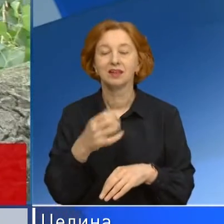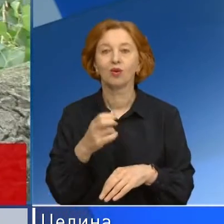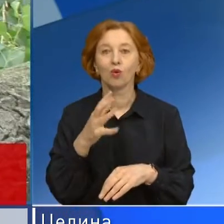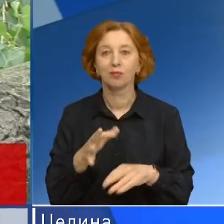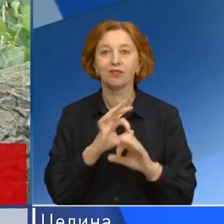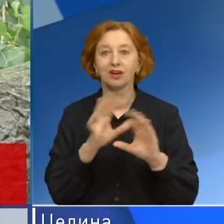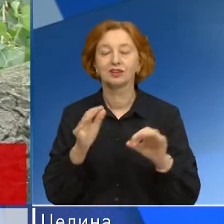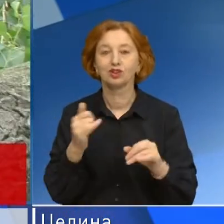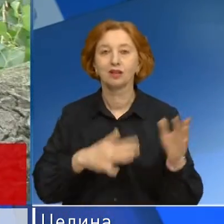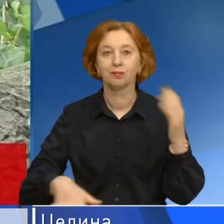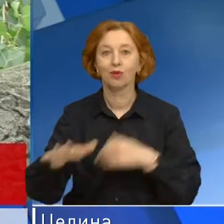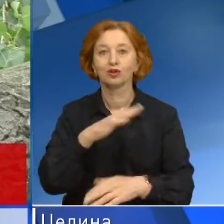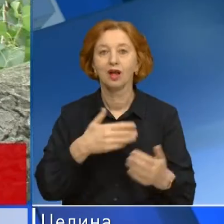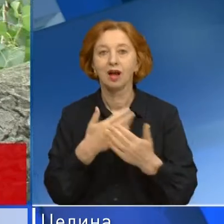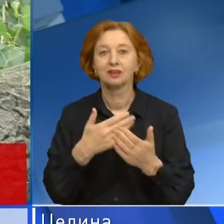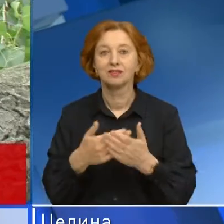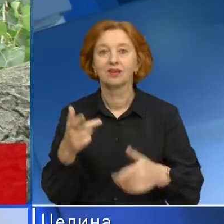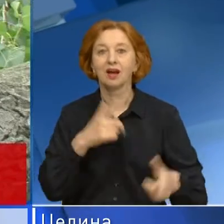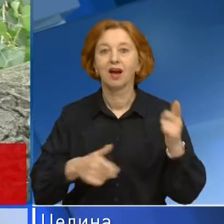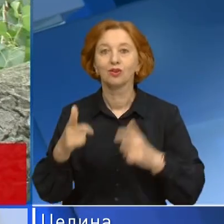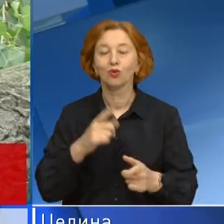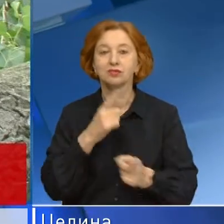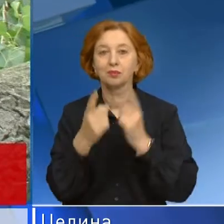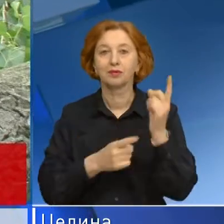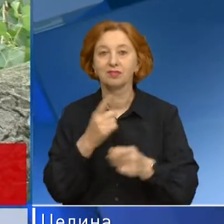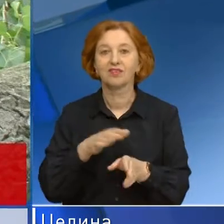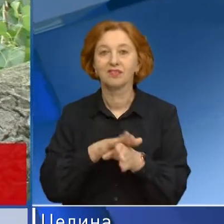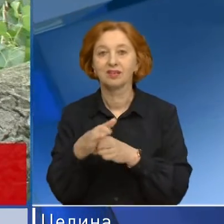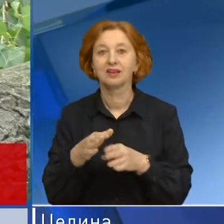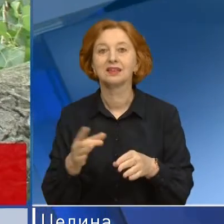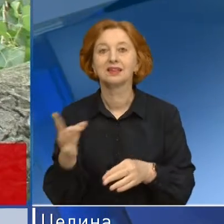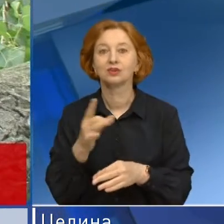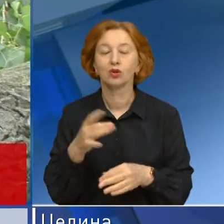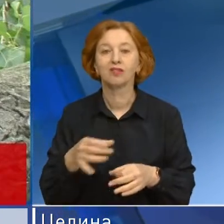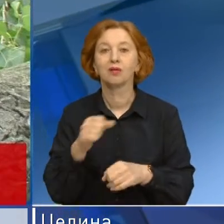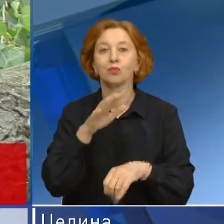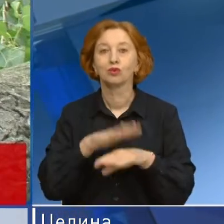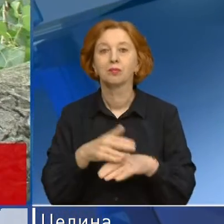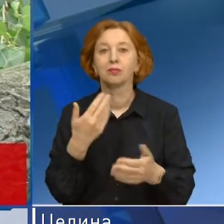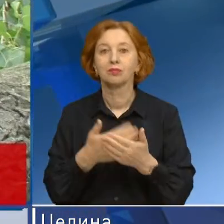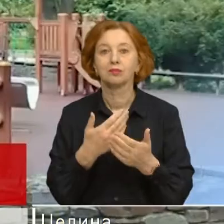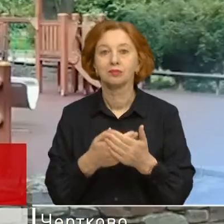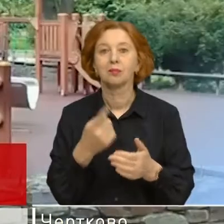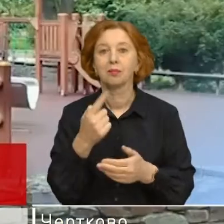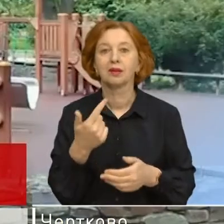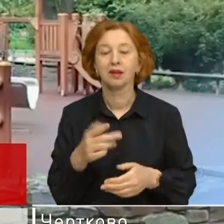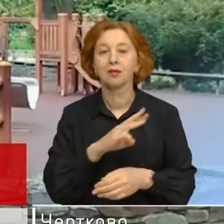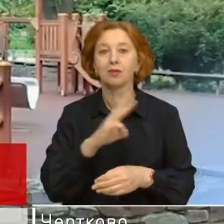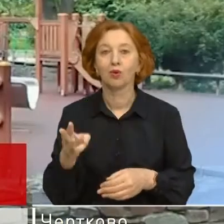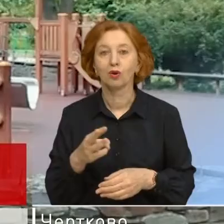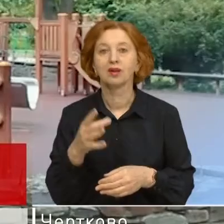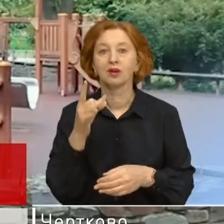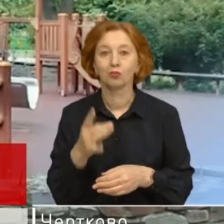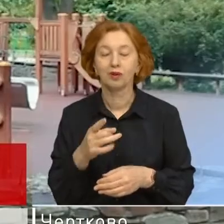Инстаграм. Сейчас площадка активно готовится к преображению. На реализацию проекта из регионального бюджета направили почти 1,5 миллиона рублей. И